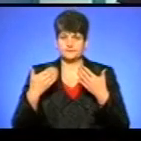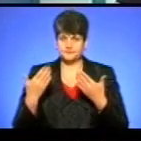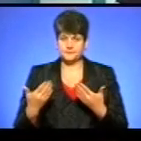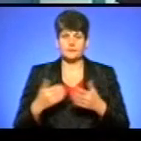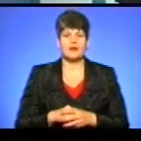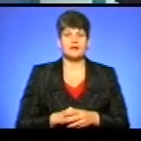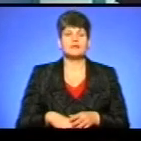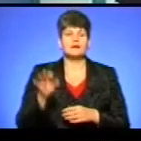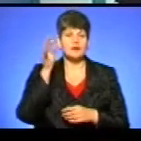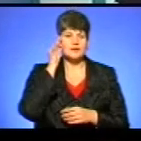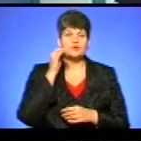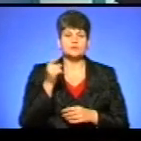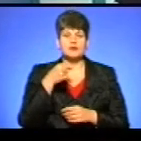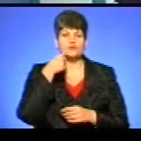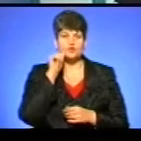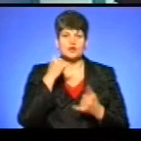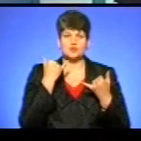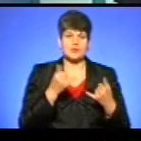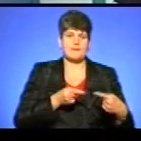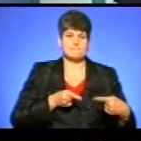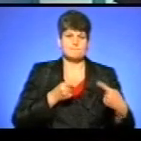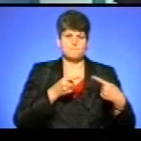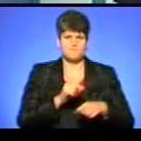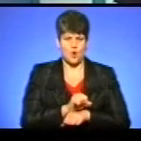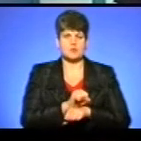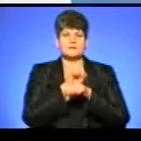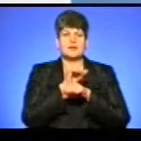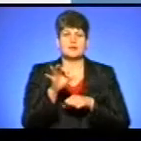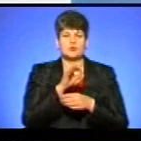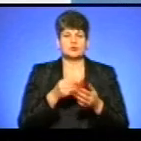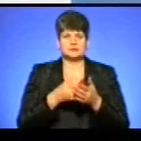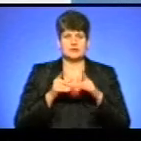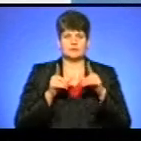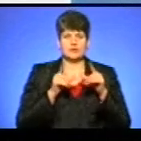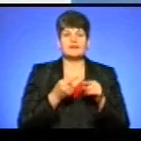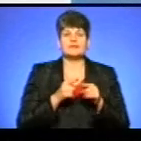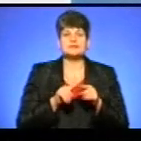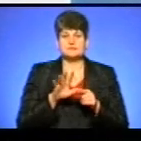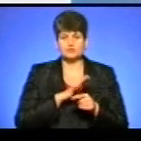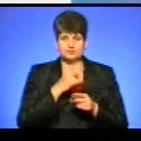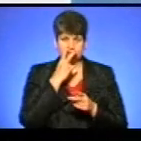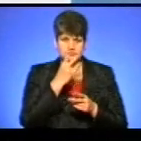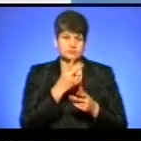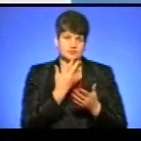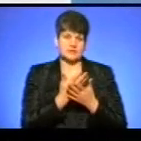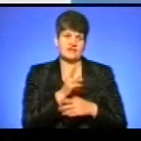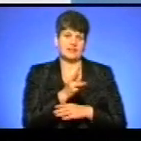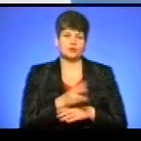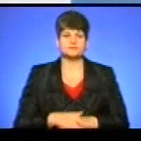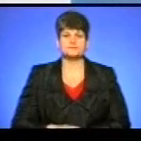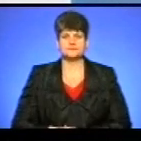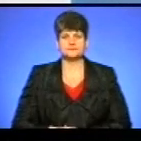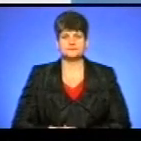Також нагадаю, тернополяни вчора і сьогодні протестували щодо тарифів на проїзд. Як це відбувалося, пропоную переглянути у відеоматеріалі.